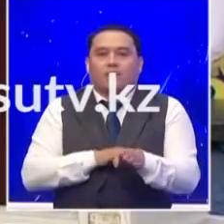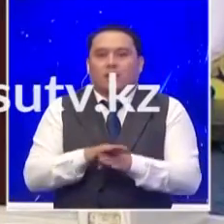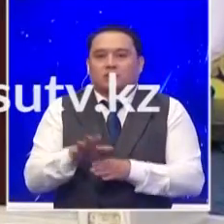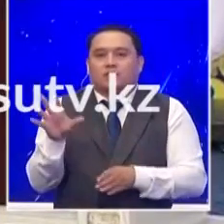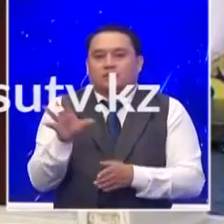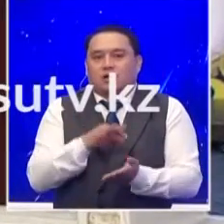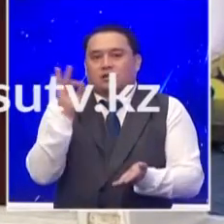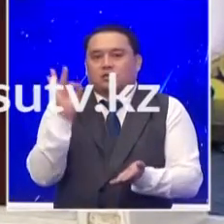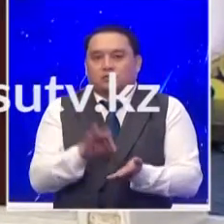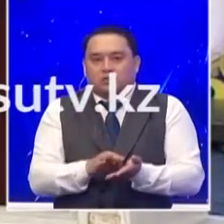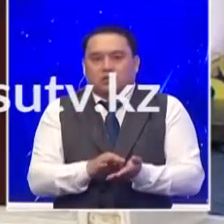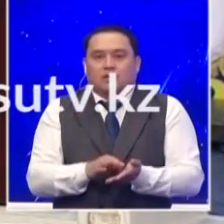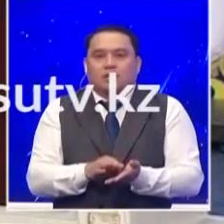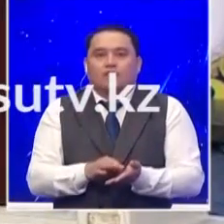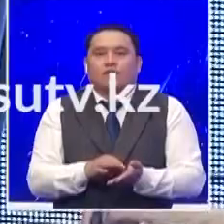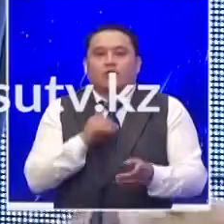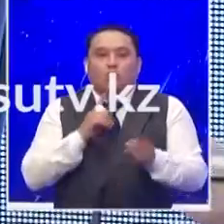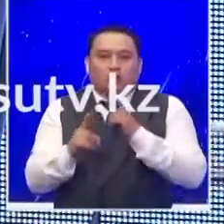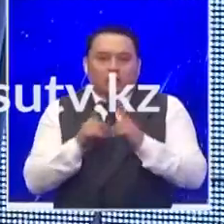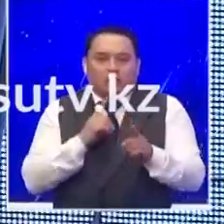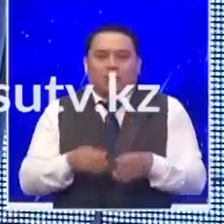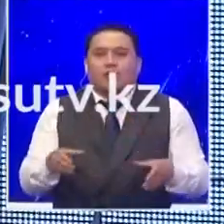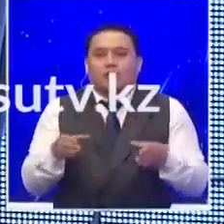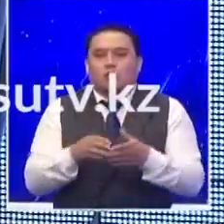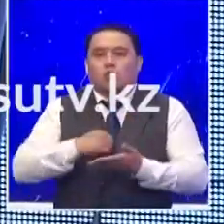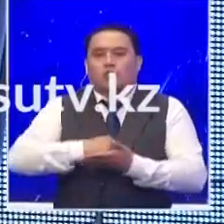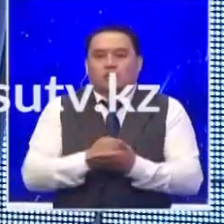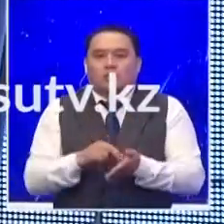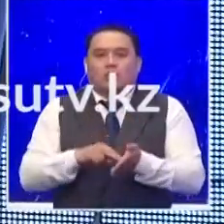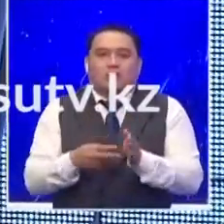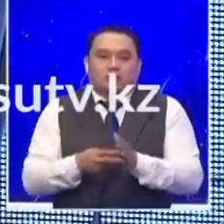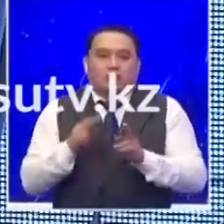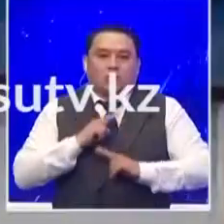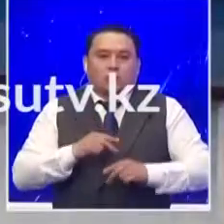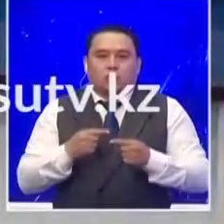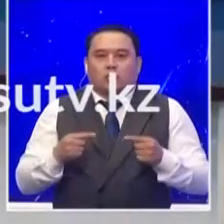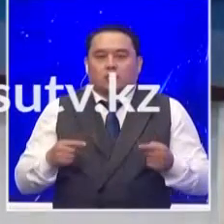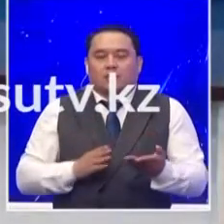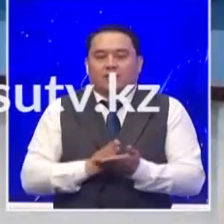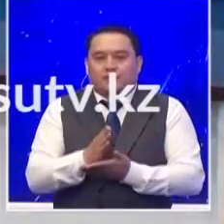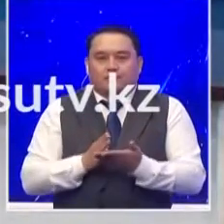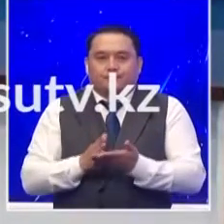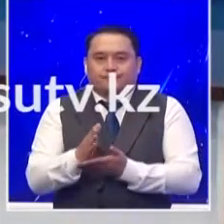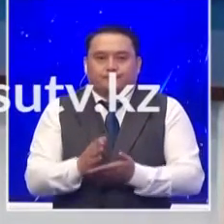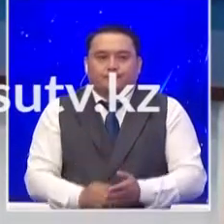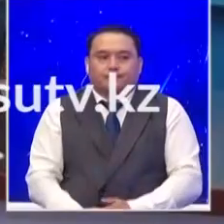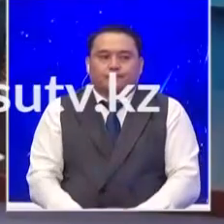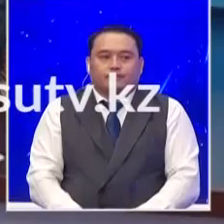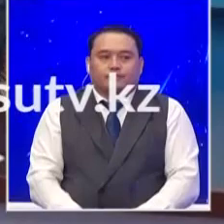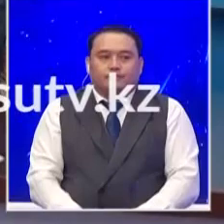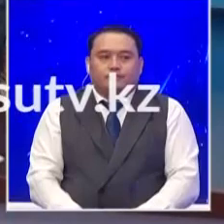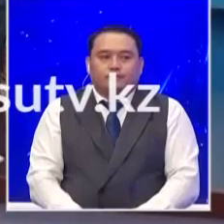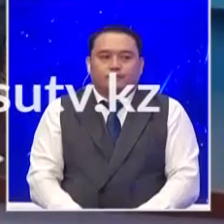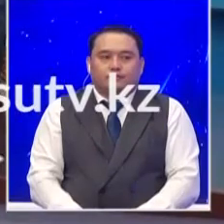всех поставленных задач и целей. Также в ходе заседания партийцы утвердили планы работ по другим направлениям.